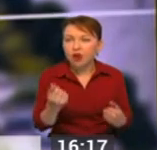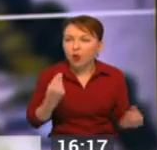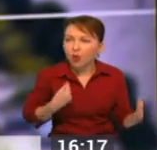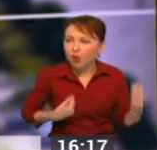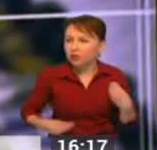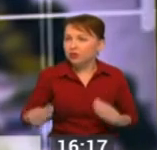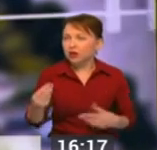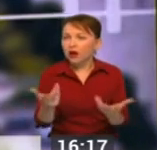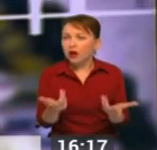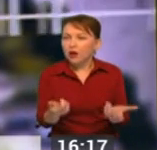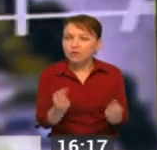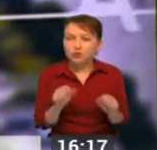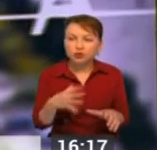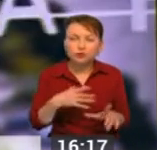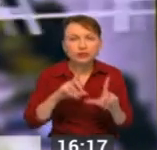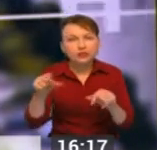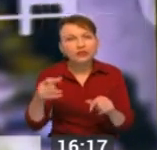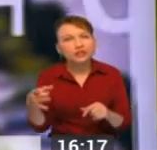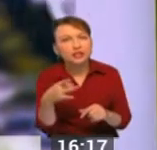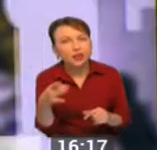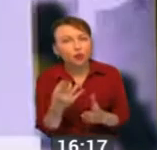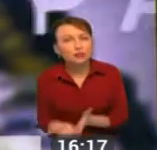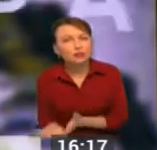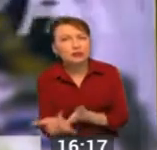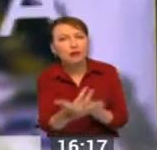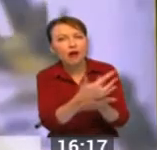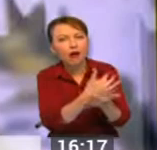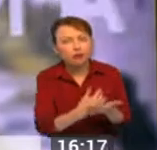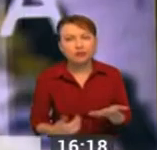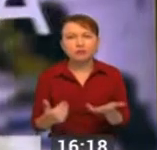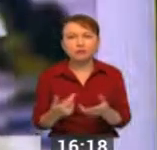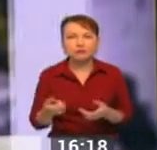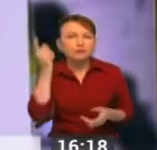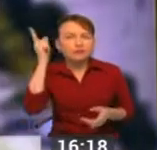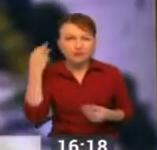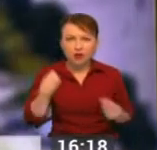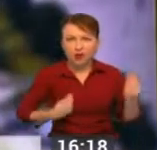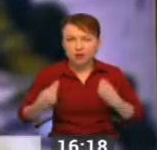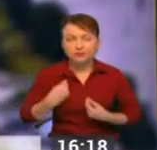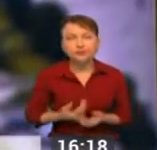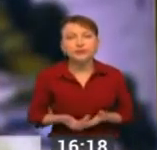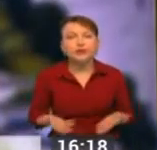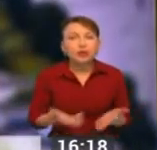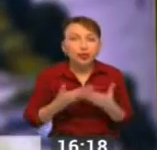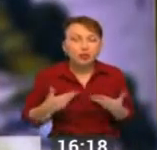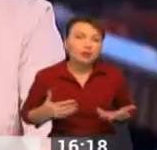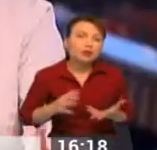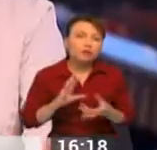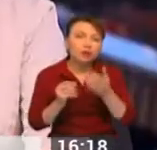одяги. Можливо, десь їздили в якісь регіони, де збирали? Ви знаєте, ми, в